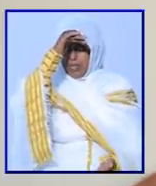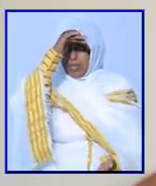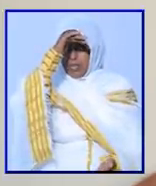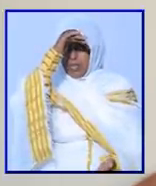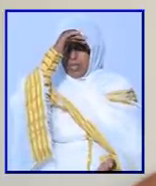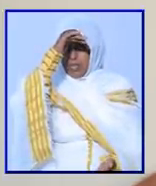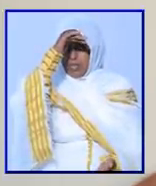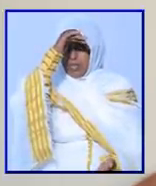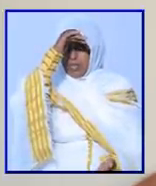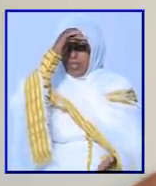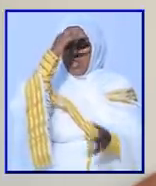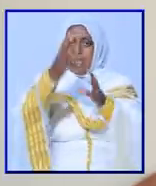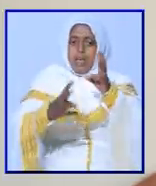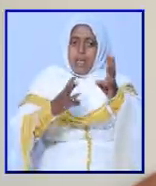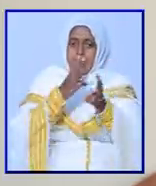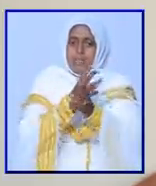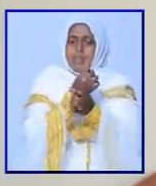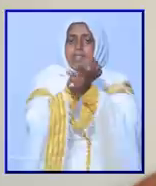ለአብ